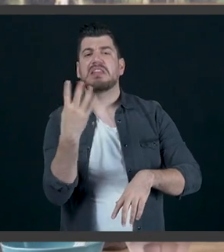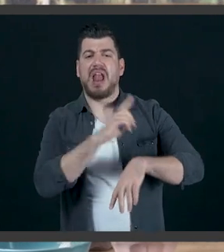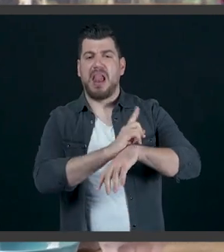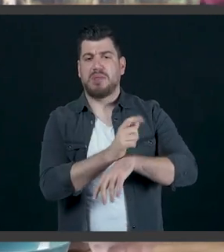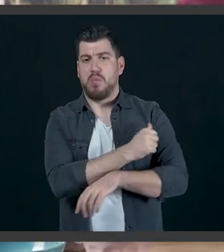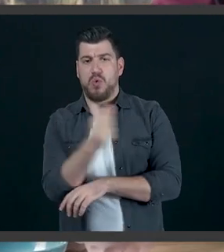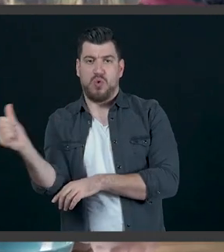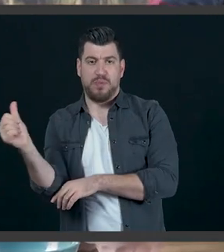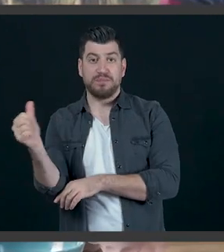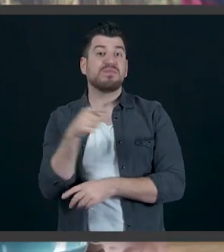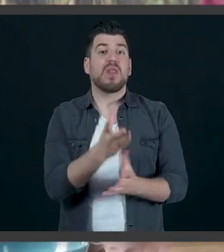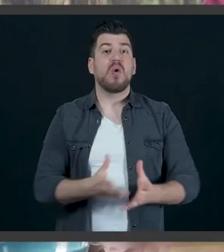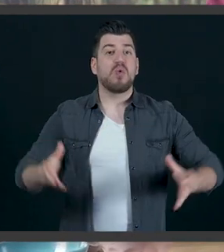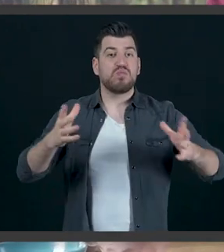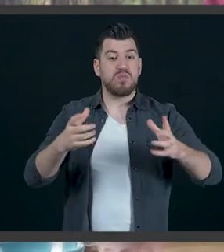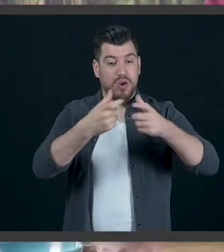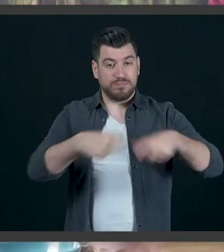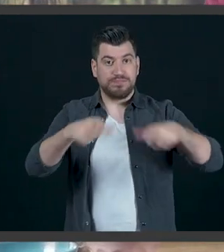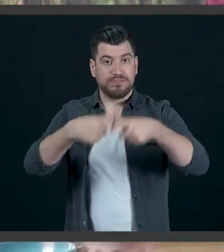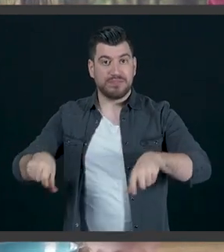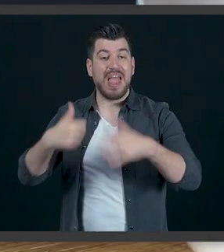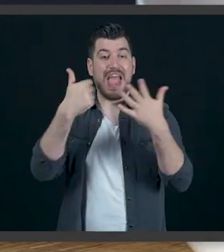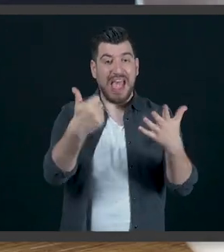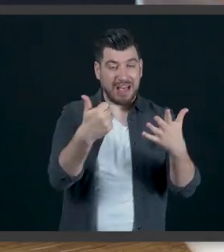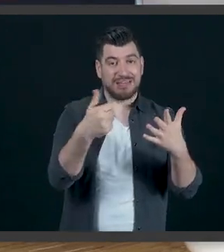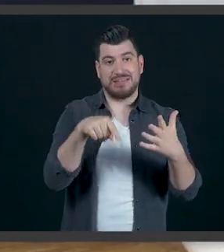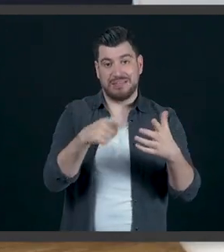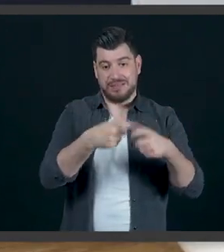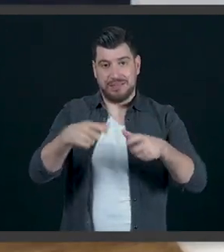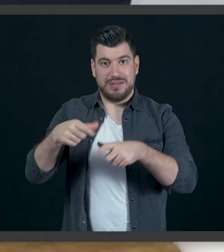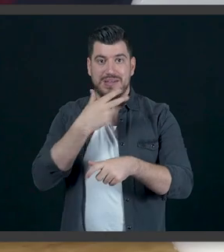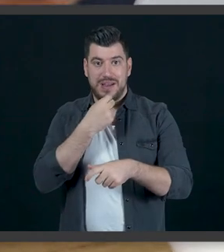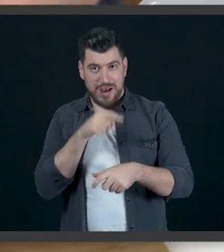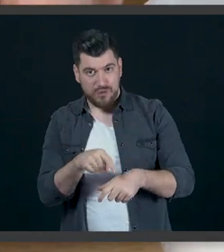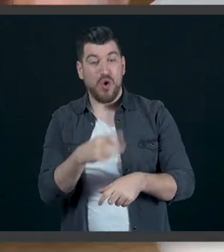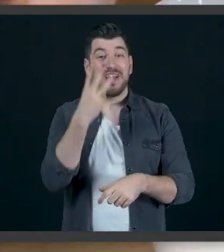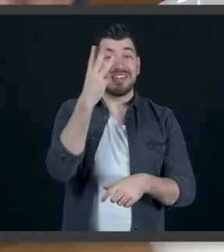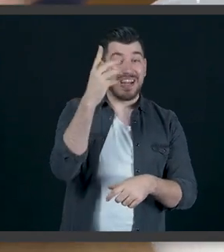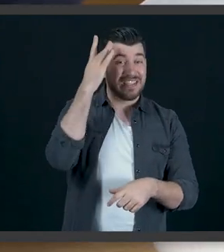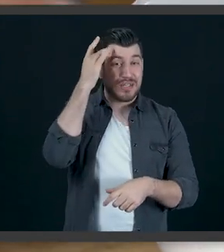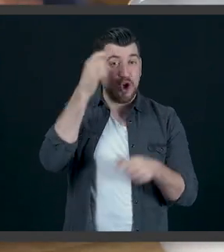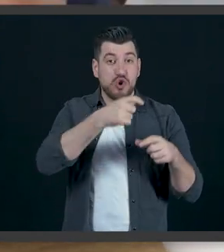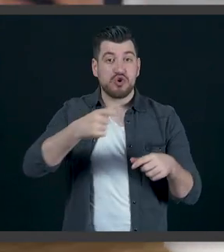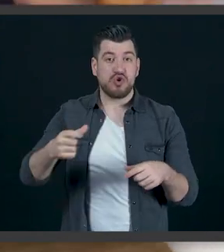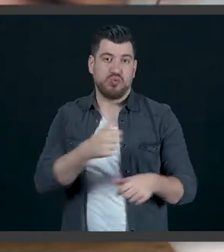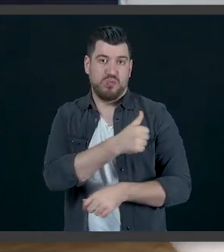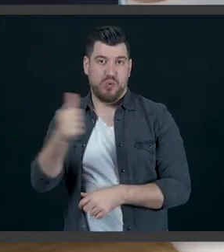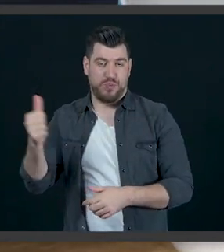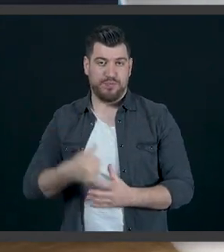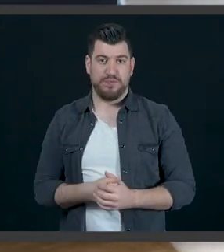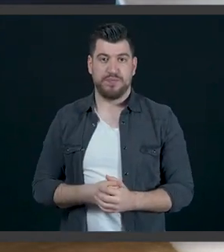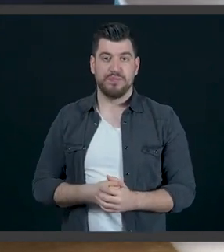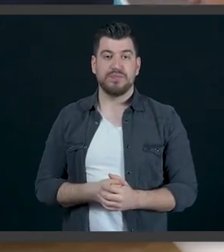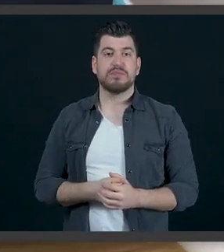Λοιπόν, έχω ένα μπολ εδώ. Θα σπάσω μέσα 6 αυγά και 3 κρόκους. Ένα. Έχει πολλά αυγά η συνταγή, αλλά μη